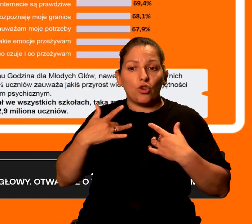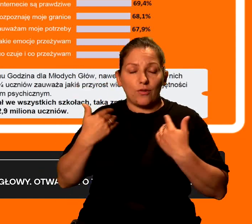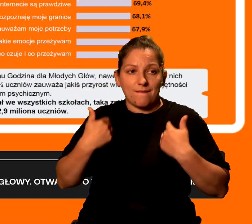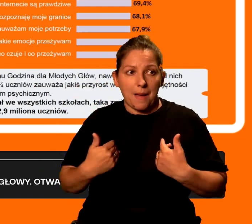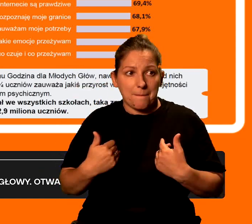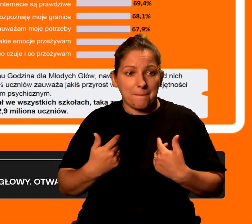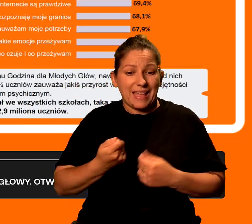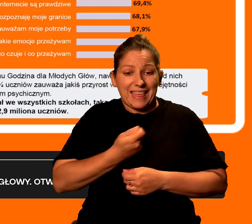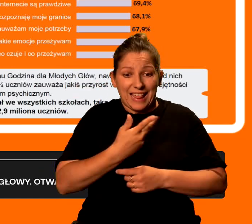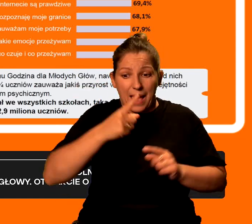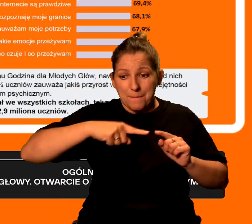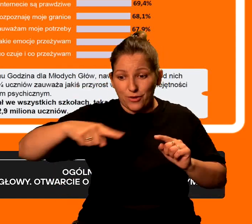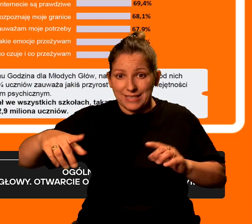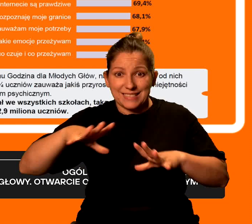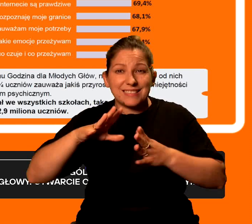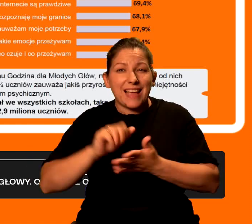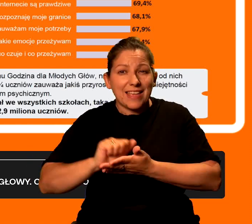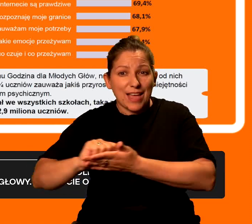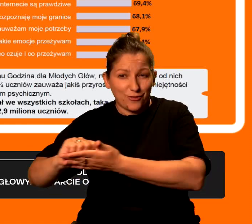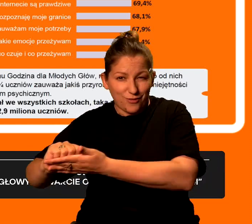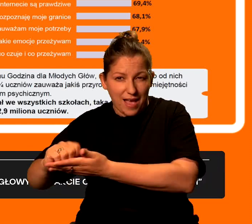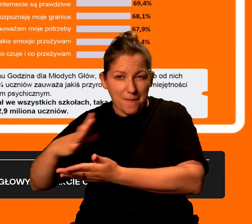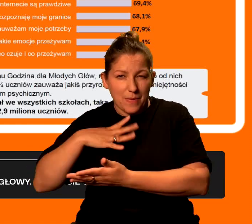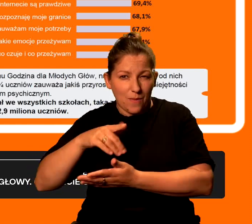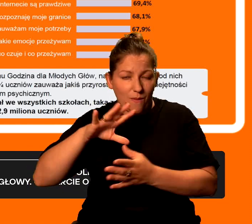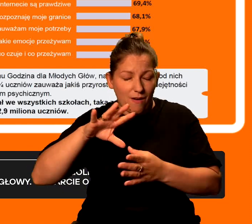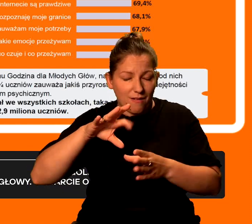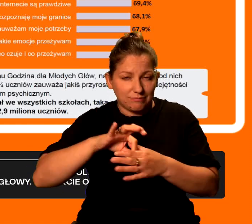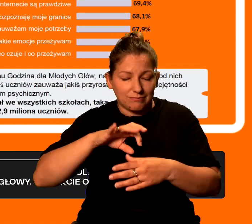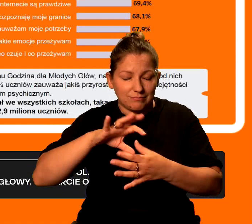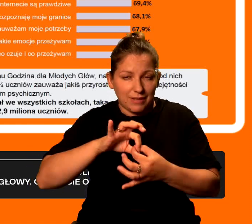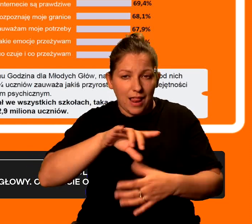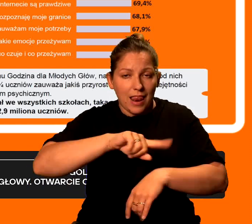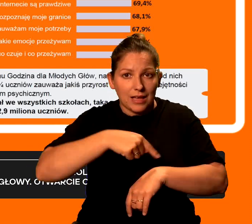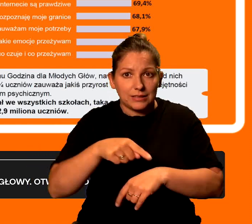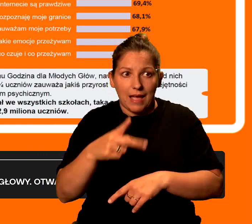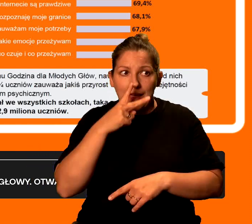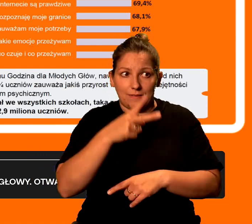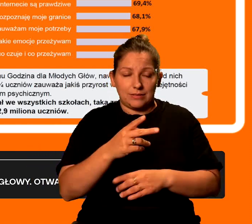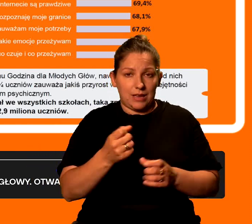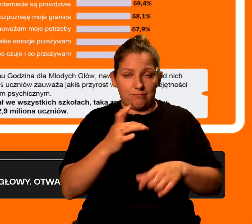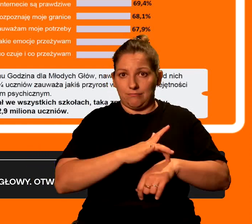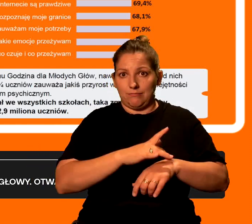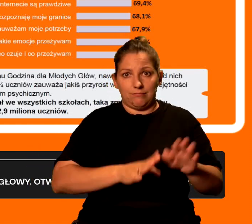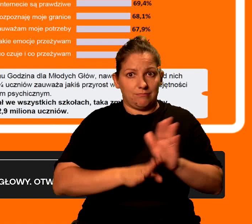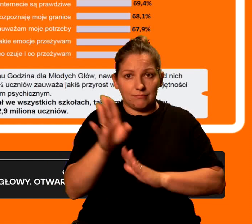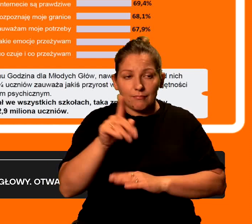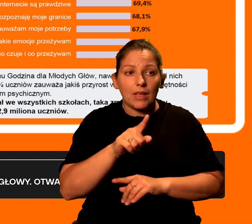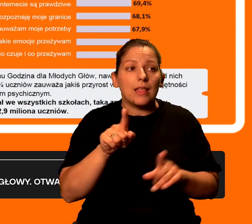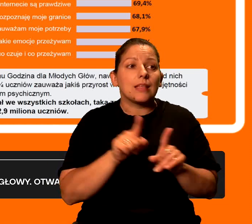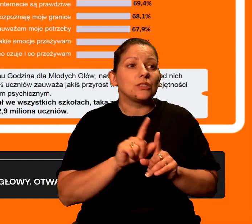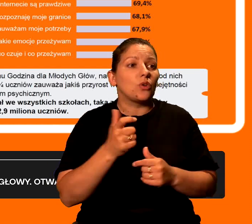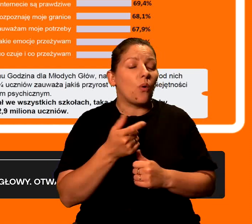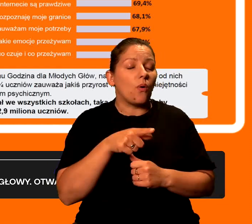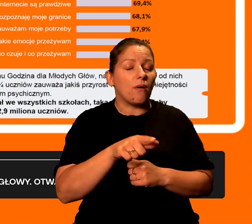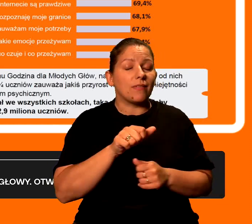po kilku miesiącach od zajęć w gruncie rzeczy, które tego dotyczyły, nadal te odsetki są bardzo wysokie. Przeliczyliśmy to sobie, chociaż to oczywiście